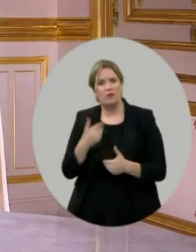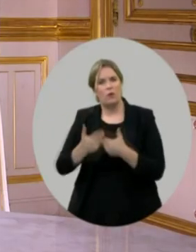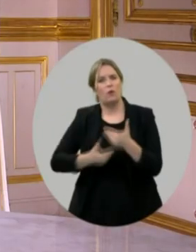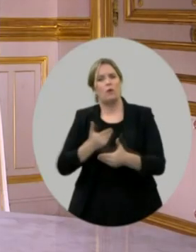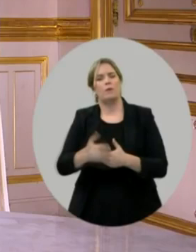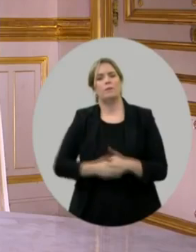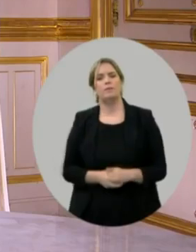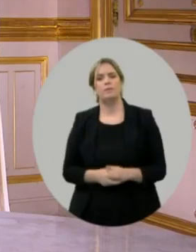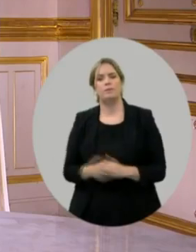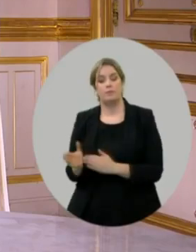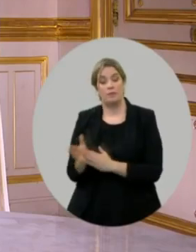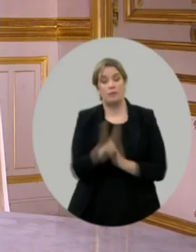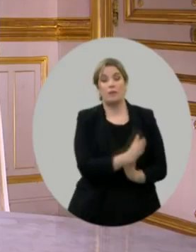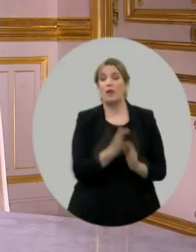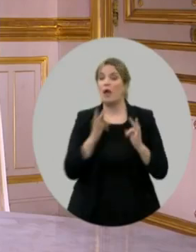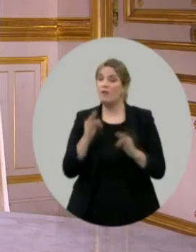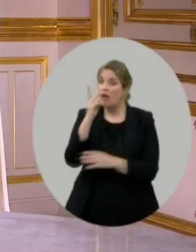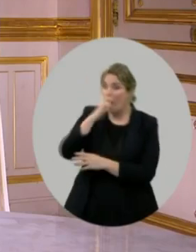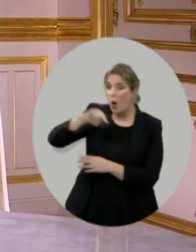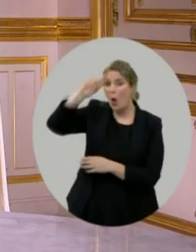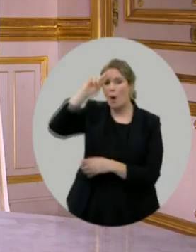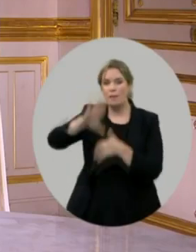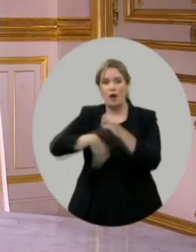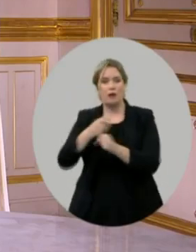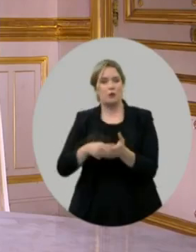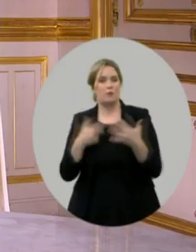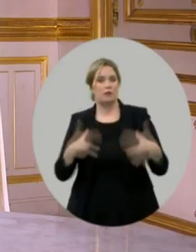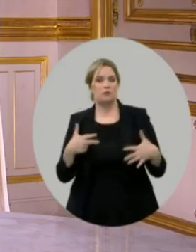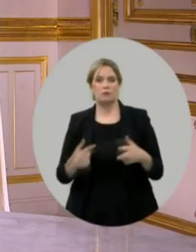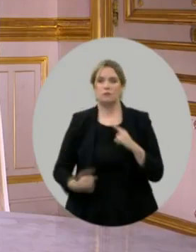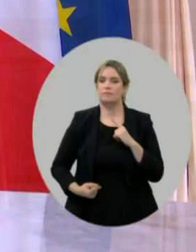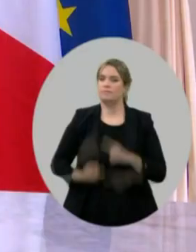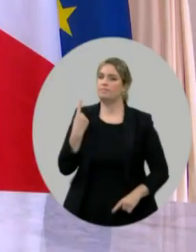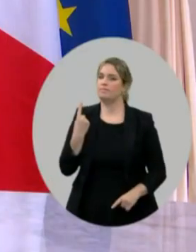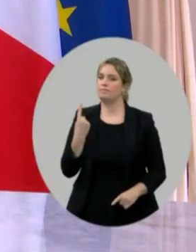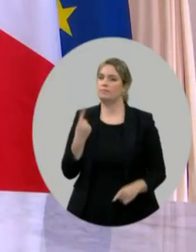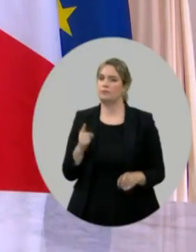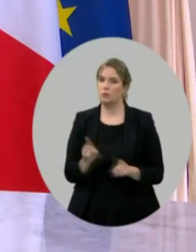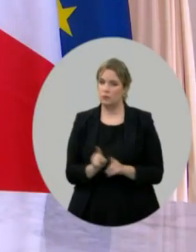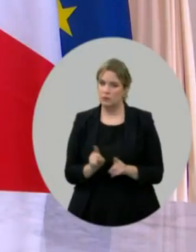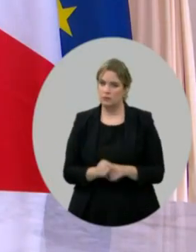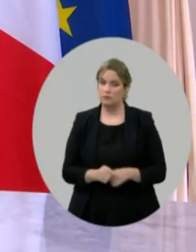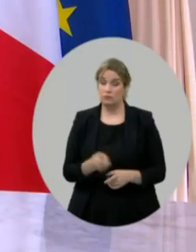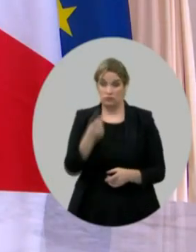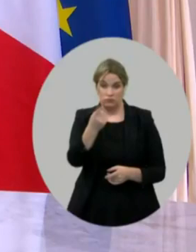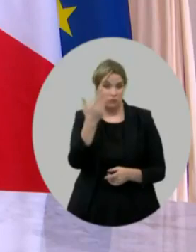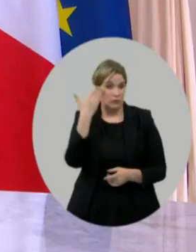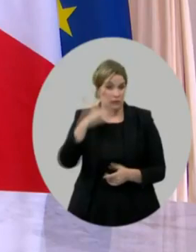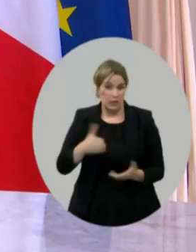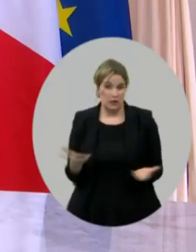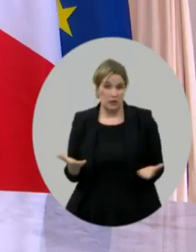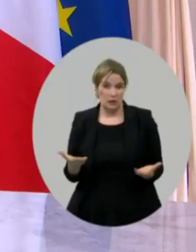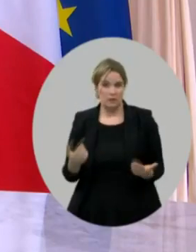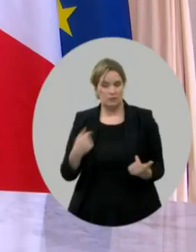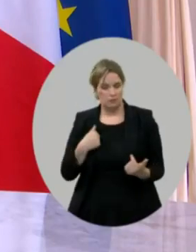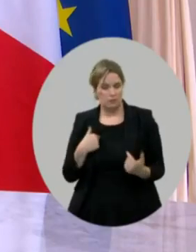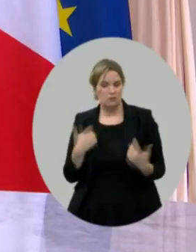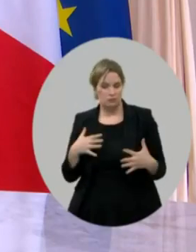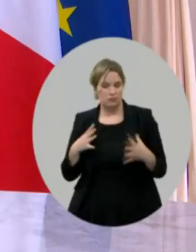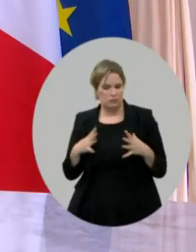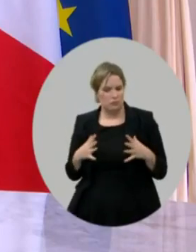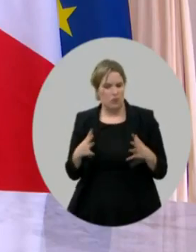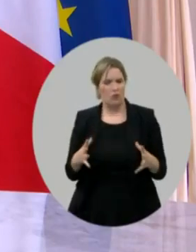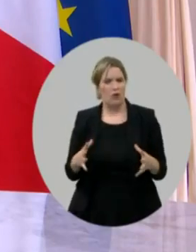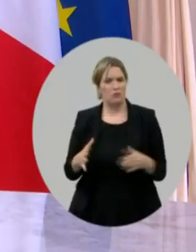Sur le plan européen, l'année 2018 sera aussi décisive. Vous le savez, je me suis pleinement